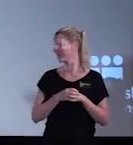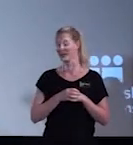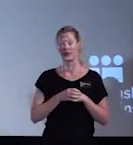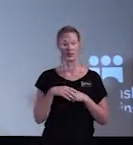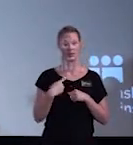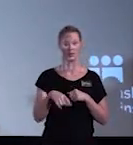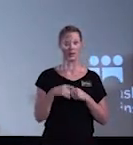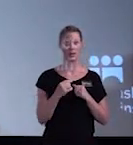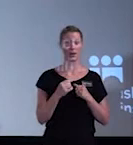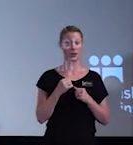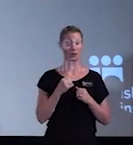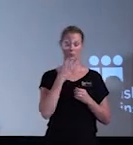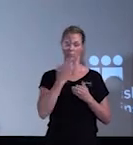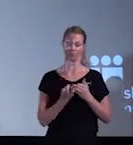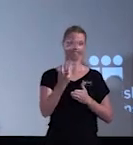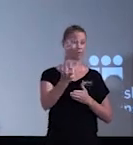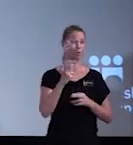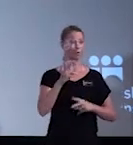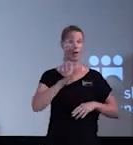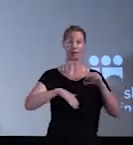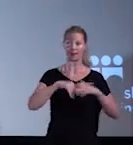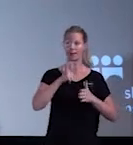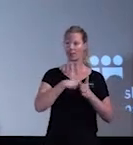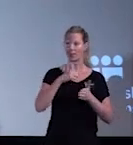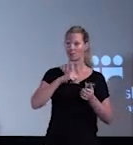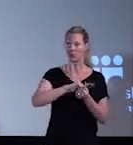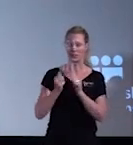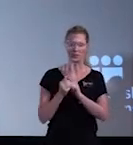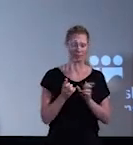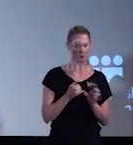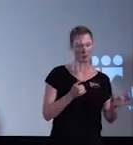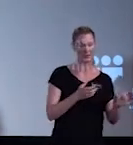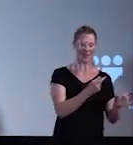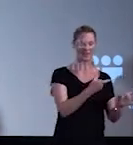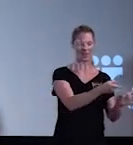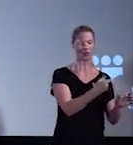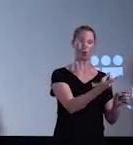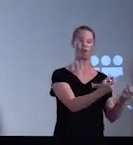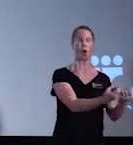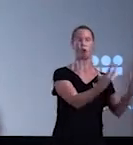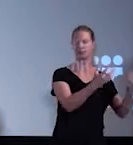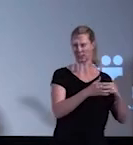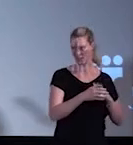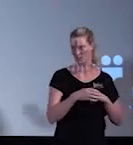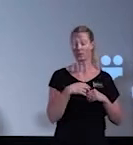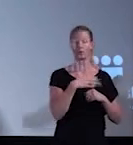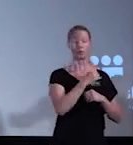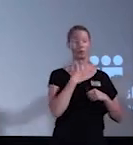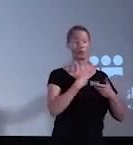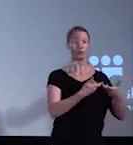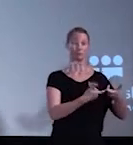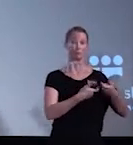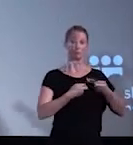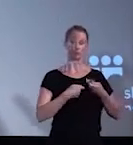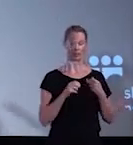men det där är en resa att göra, för det är så vi har hanterat filmpolitiken vid sidan om i något annat. Ja, det där får väl de lösa. Och det är där vi tar in det